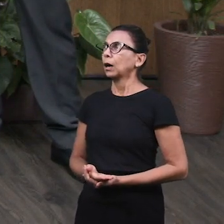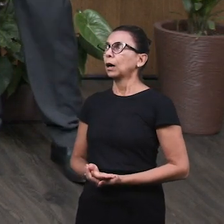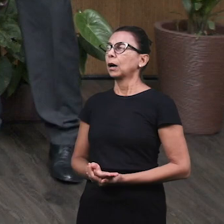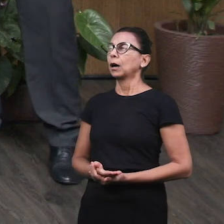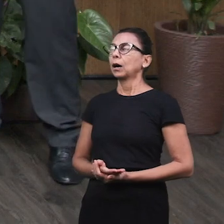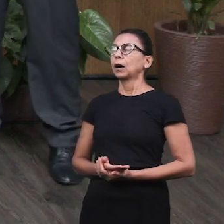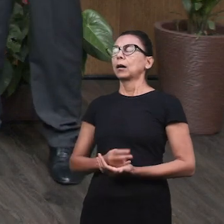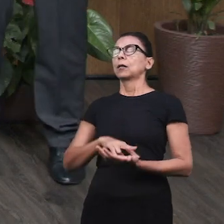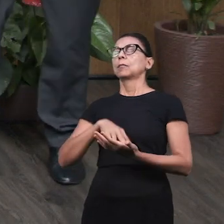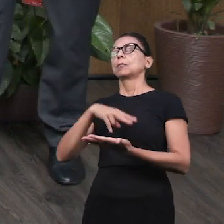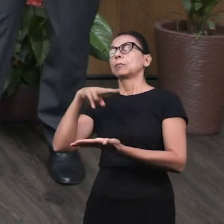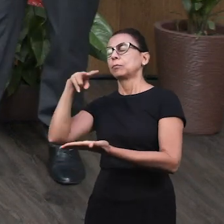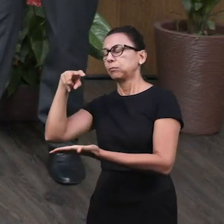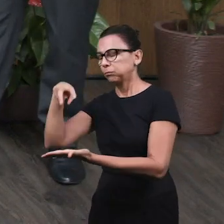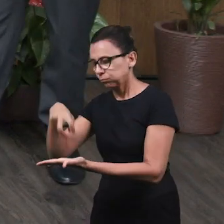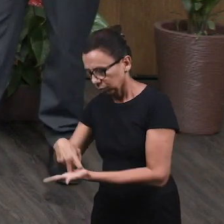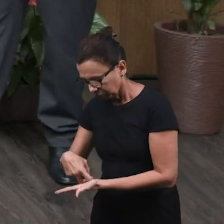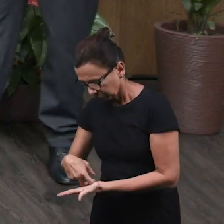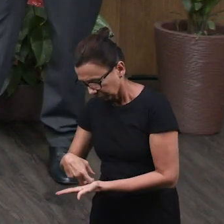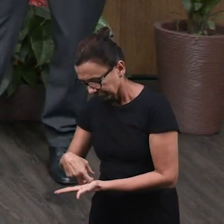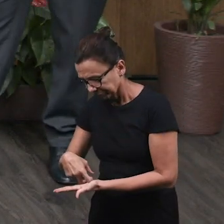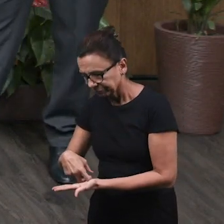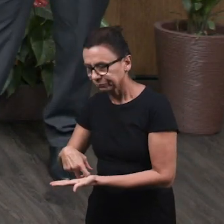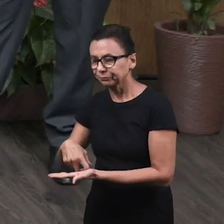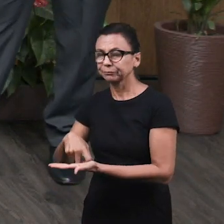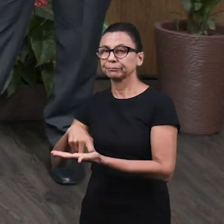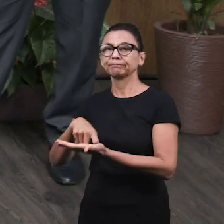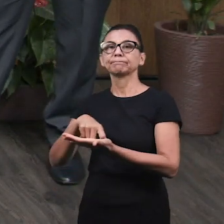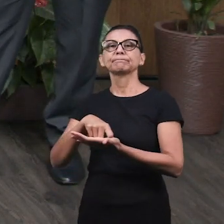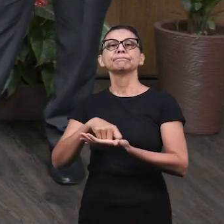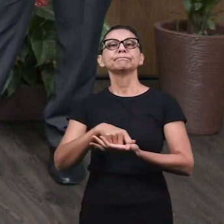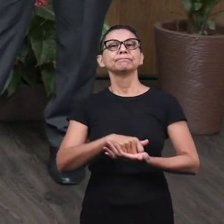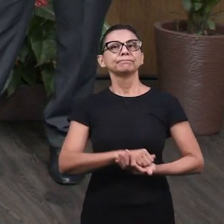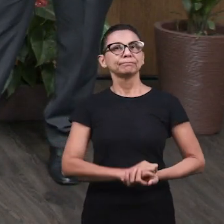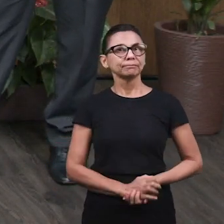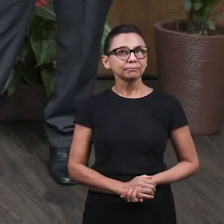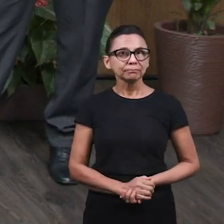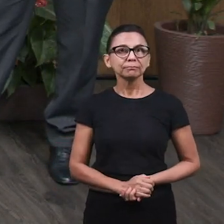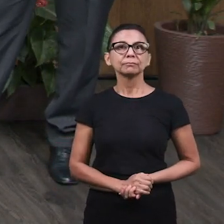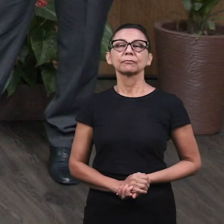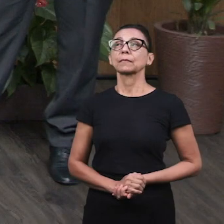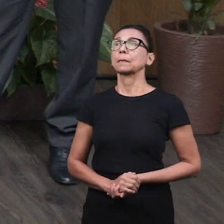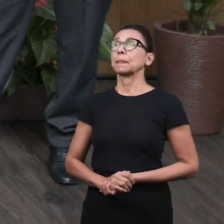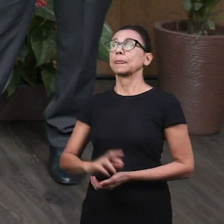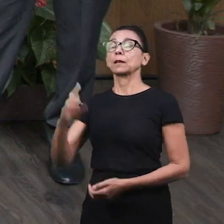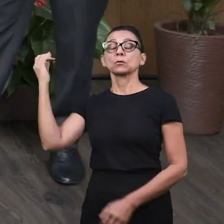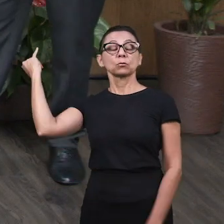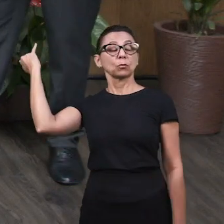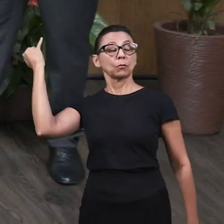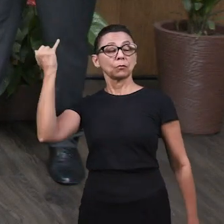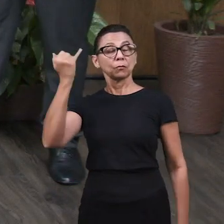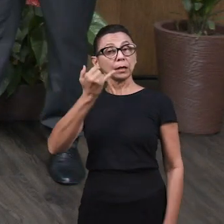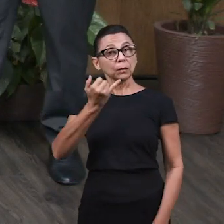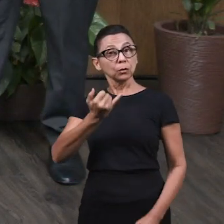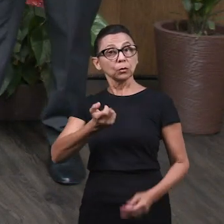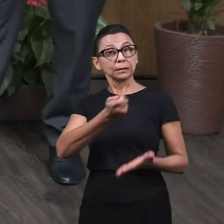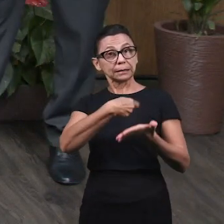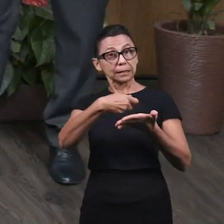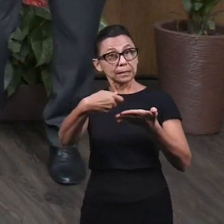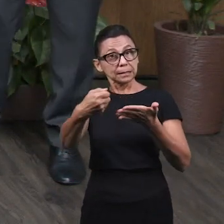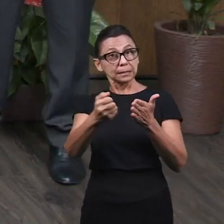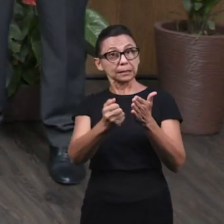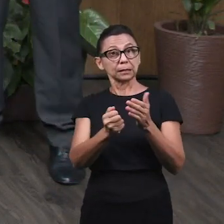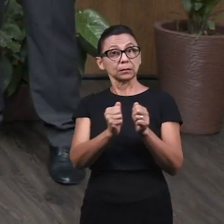que la parole dit qu'il est tombé à ses pieds. Gloire à Jésus pour cela. C'est quand le Seigneur Jésus lui a parlé,